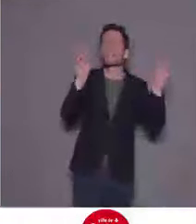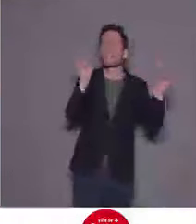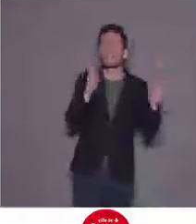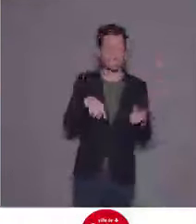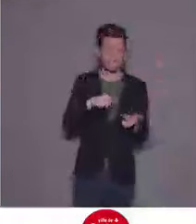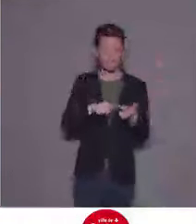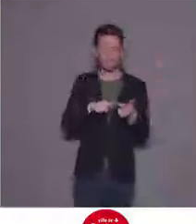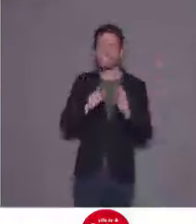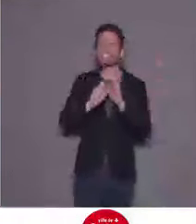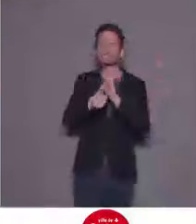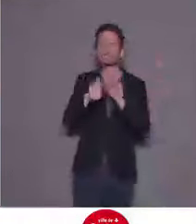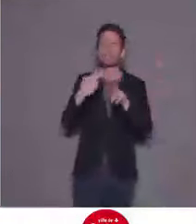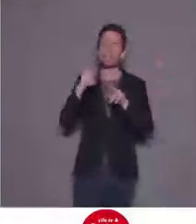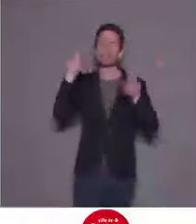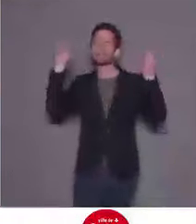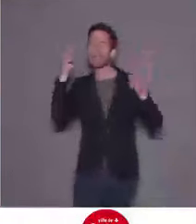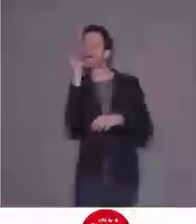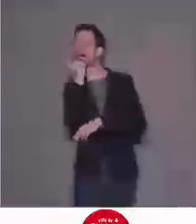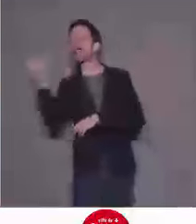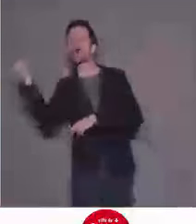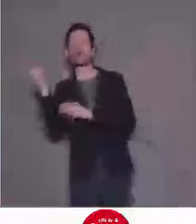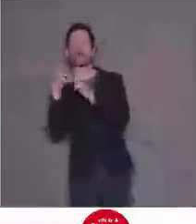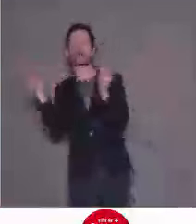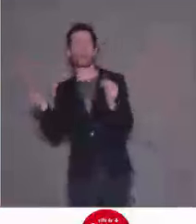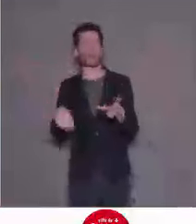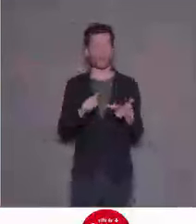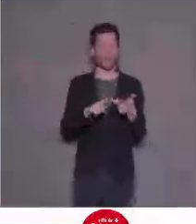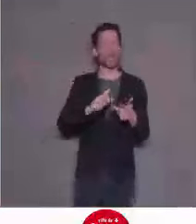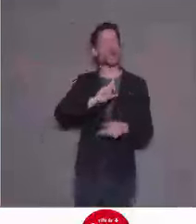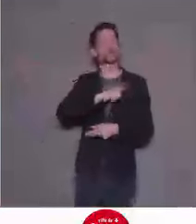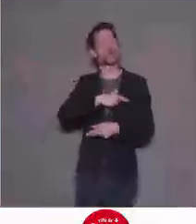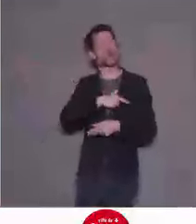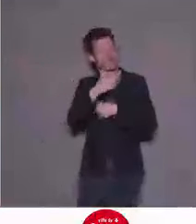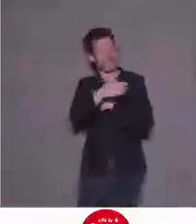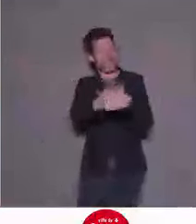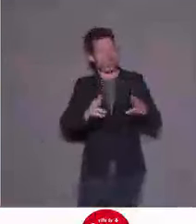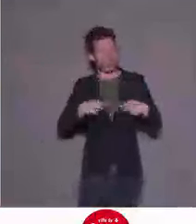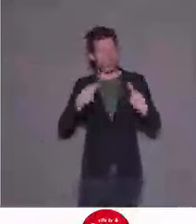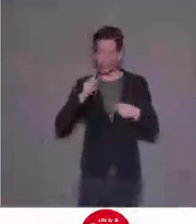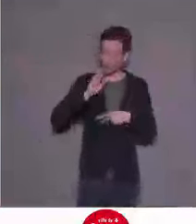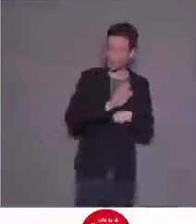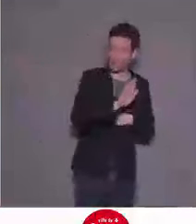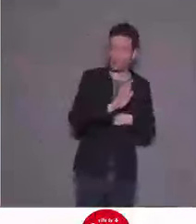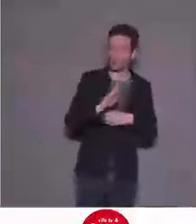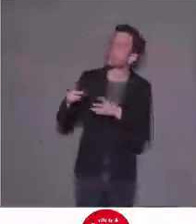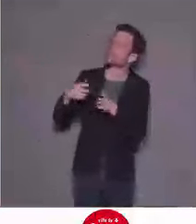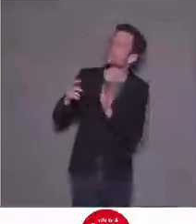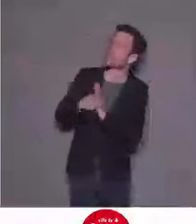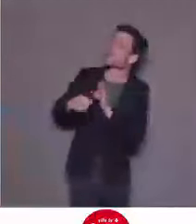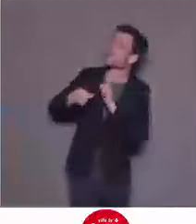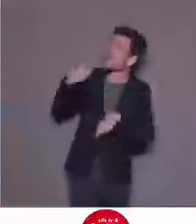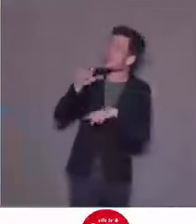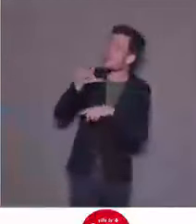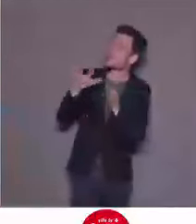dispositif propreté, de la mise en place de la police du cadre de vie annoncée dès 2000. Je vous remercie.